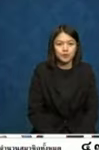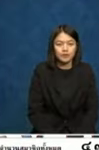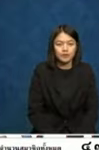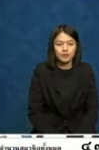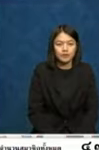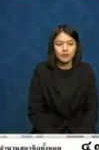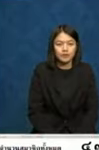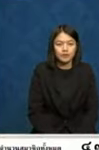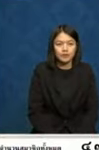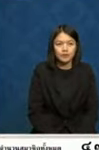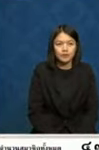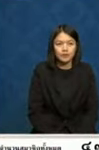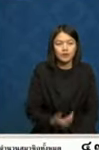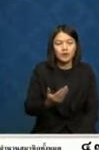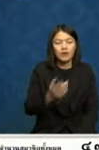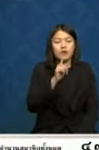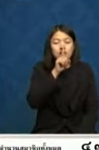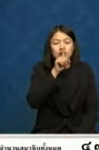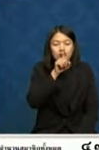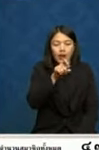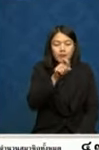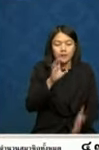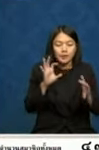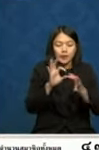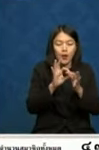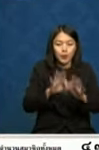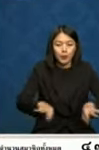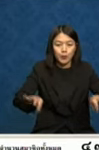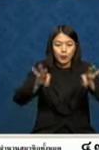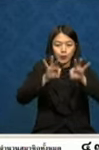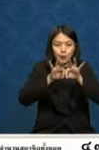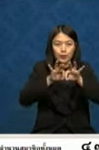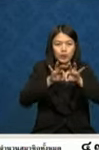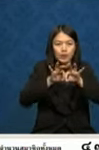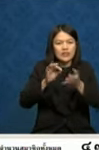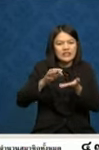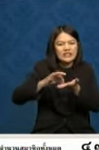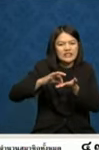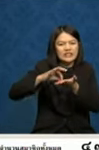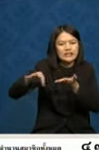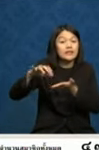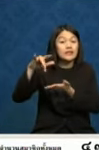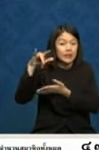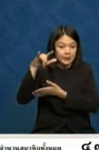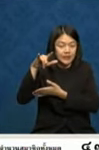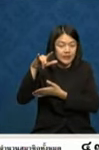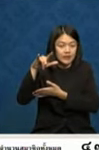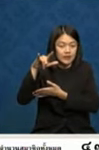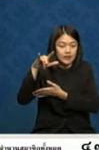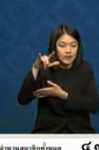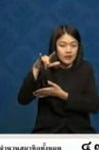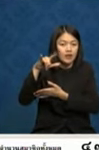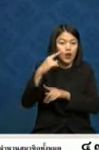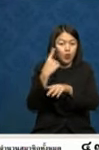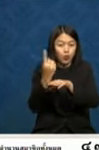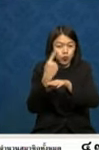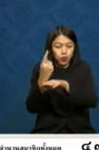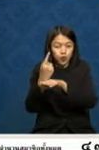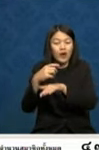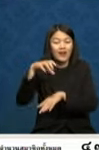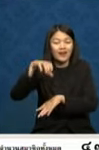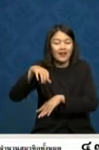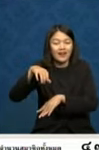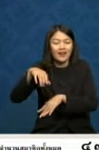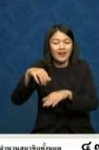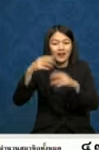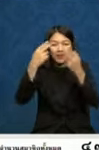ครับมีคำถามเกี่ยวกับความจำเป็นในการจัดซื้อเครื่องบินและเฮลิคอปเตอร์ของสำนักง